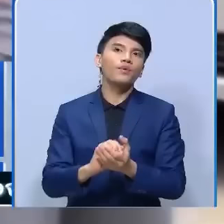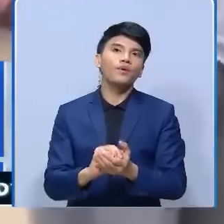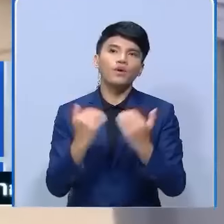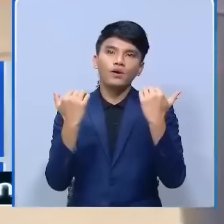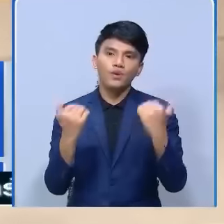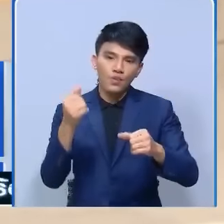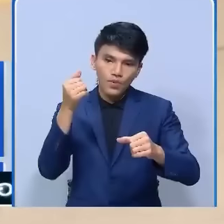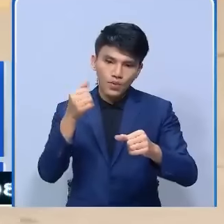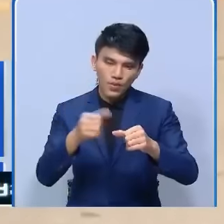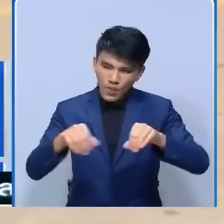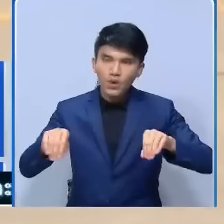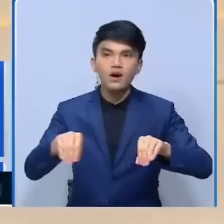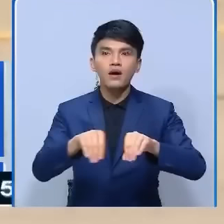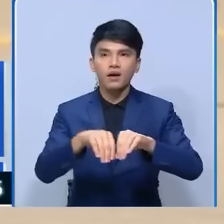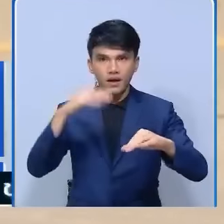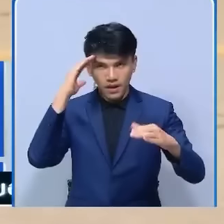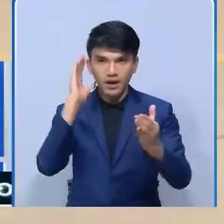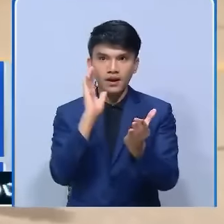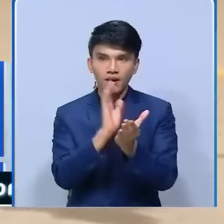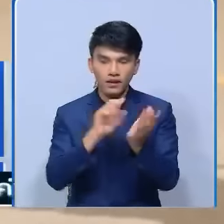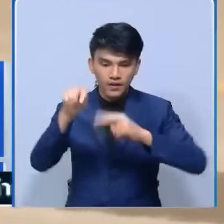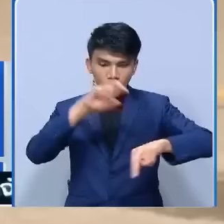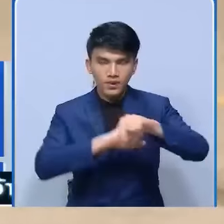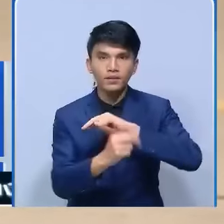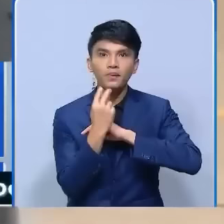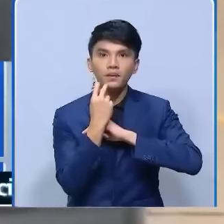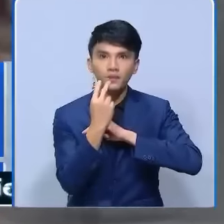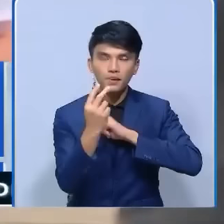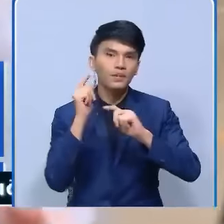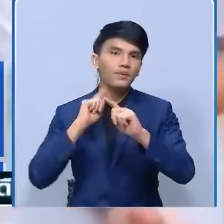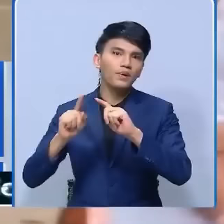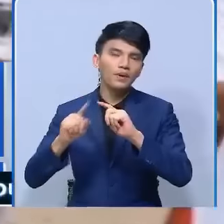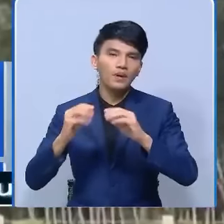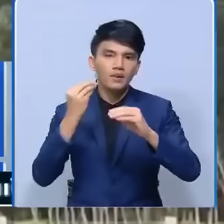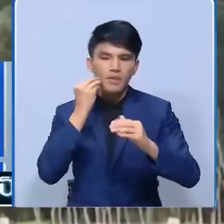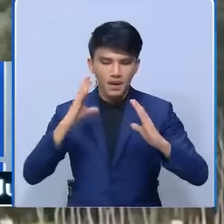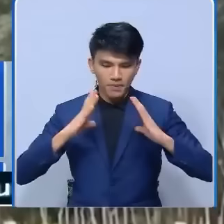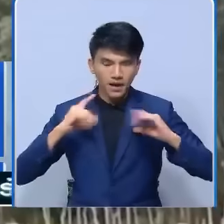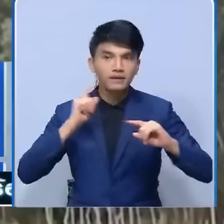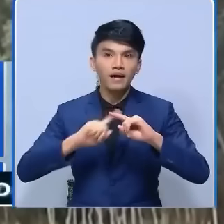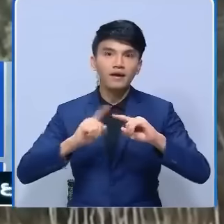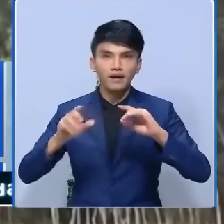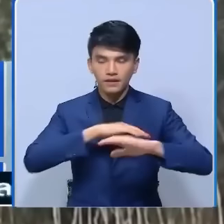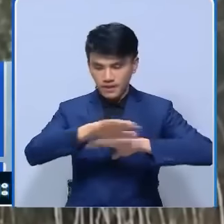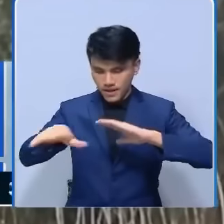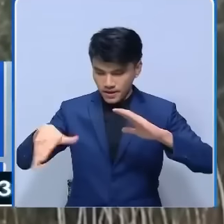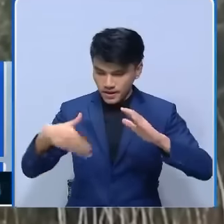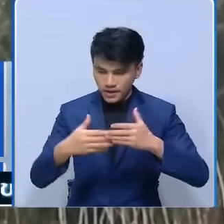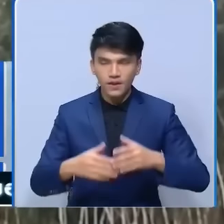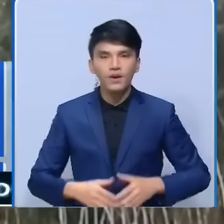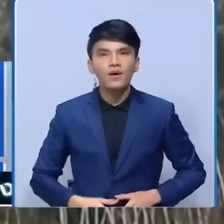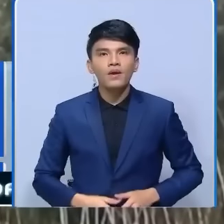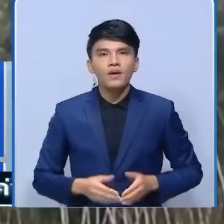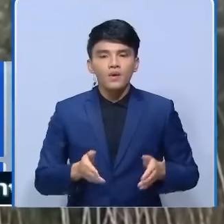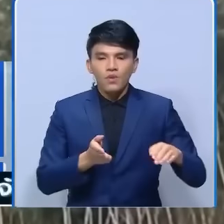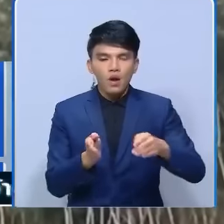งซ่อนตัวอยู่บริเวณนี้แหละตำรวจก็มีการตรวจค้นตามขนำต่างๆหรือว่าที่พักในป่าทุกจุดอย่างต่อเนื่องรวมทั้งปิดท